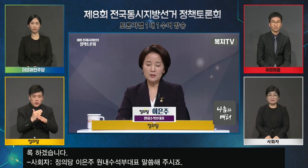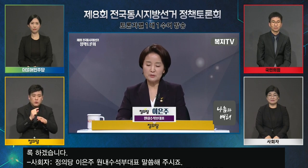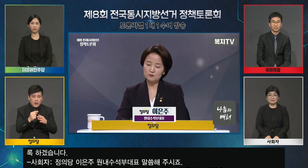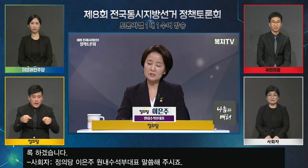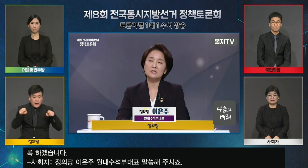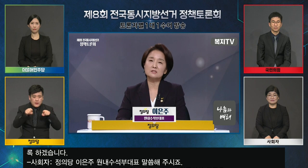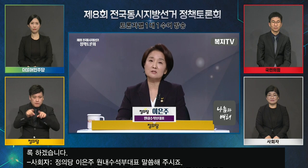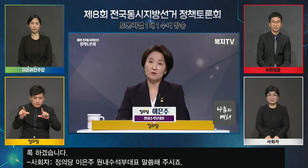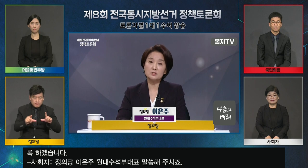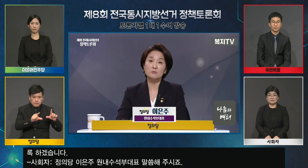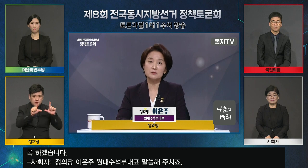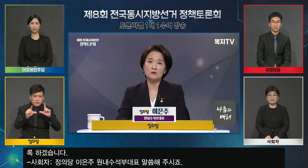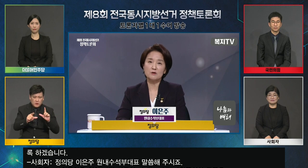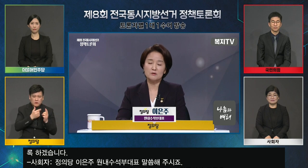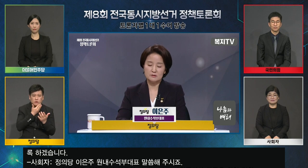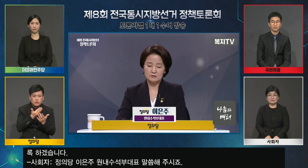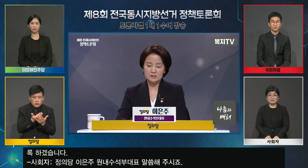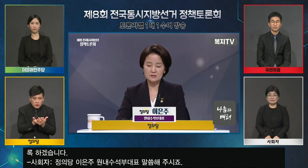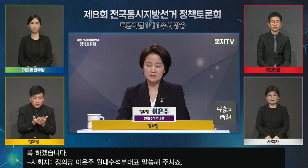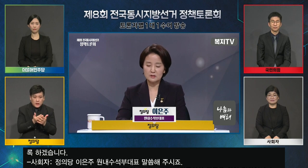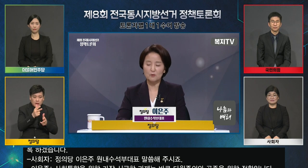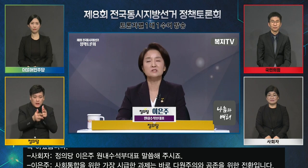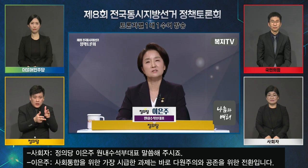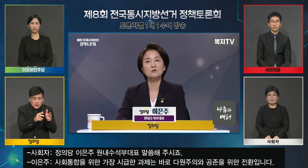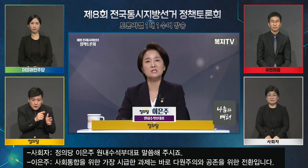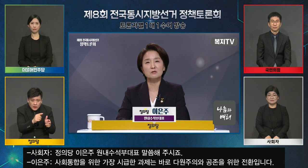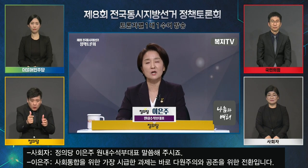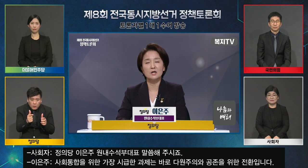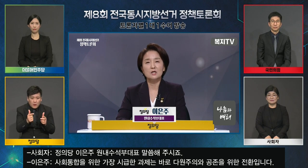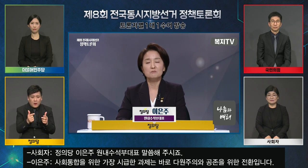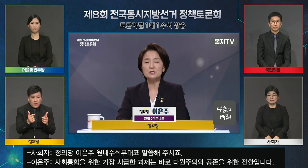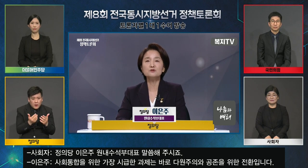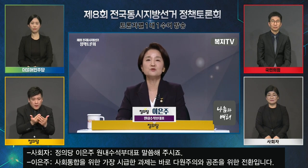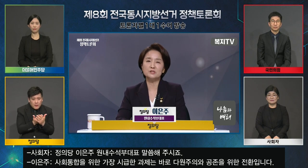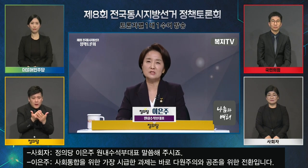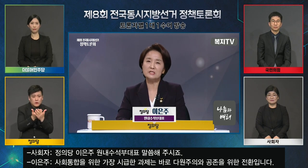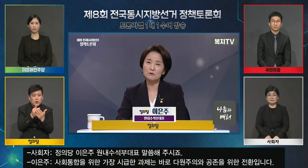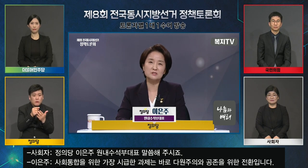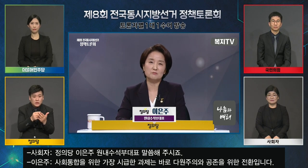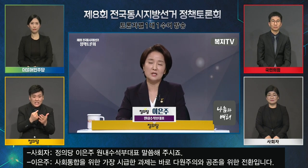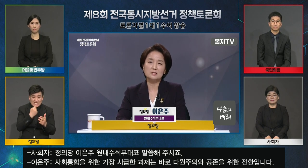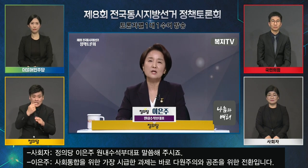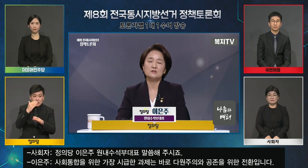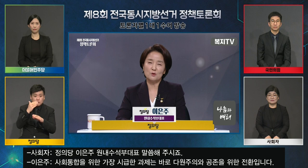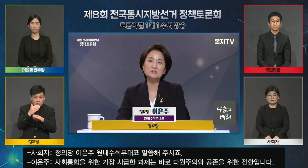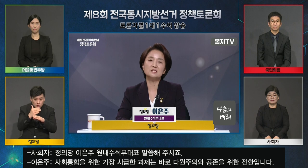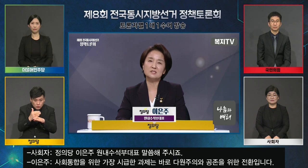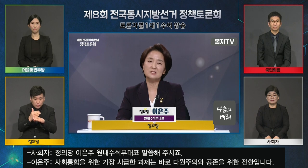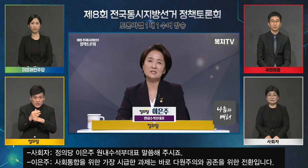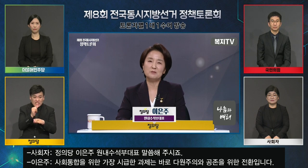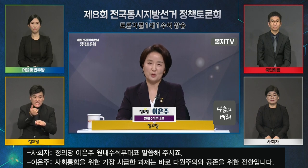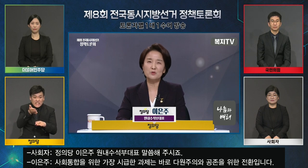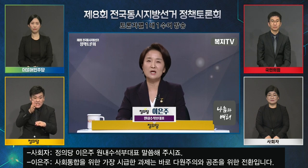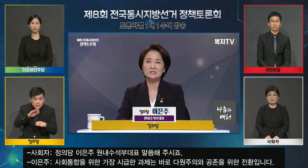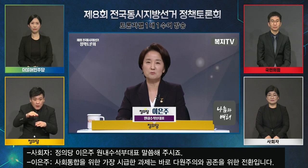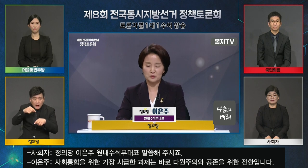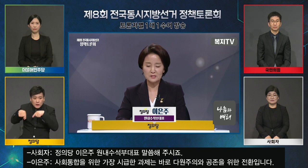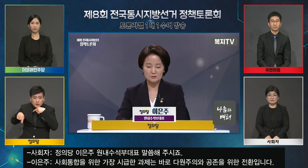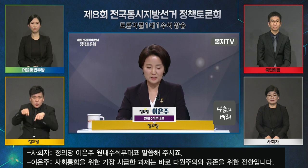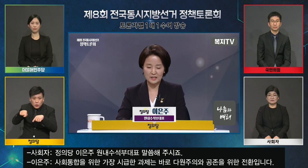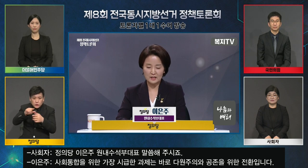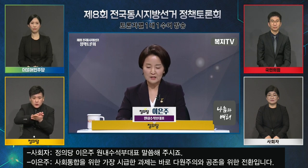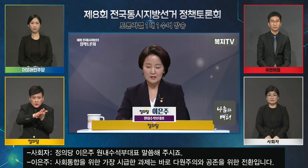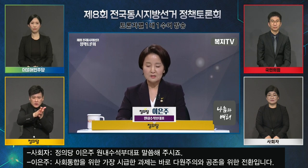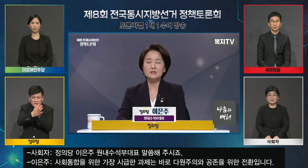산업화 민주화 시대를 거치면서 실제 경제성장과 민주주의는 이뤘지만 정치는 변화하지